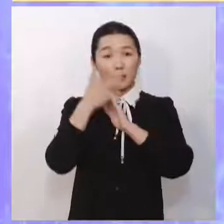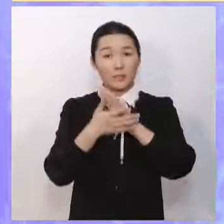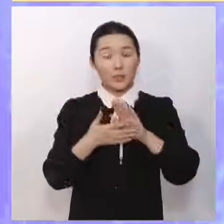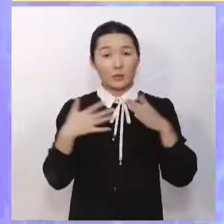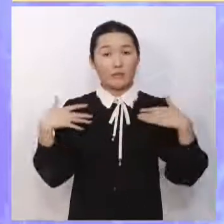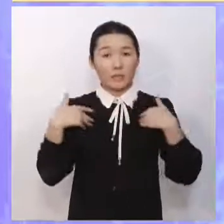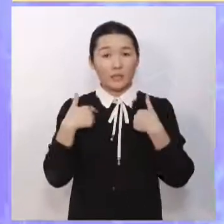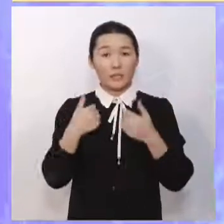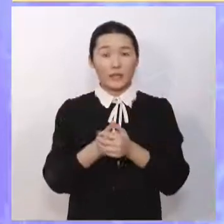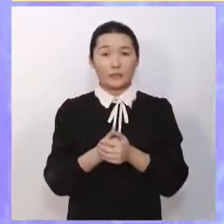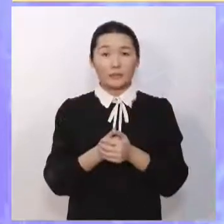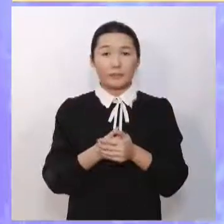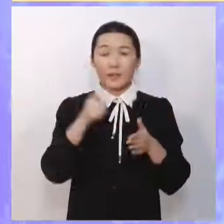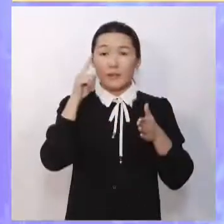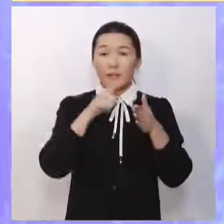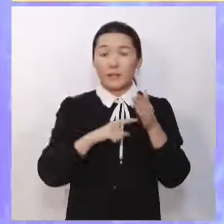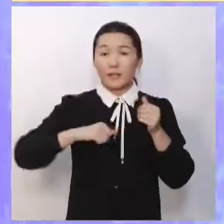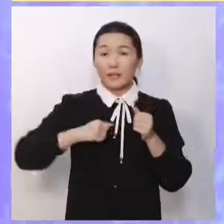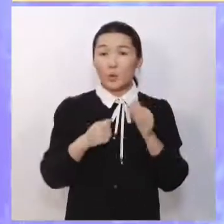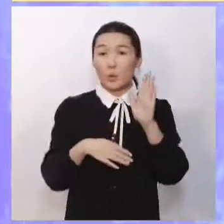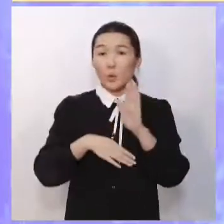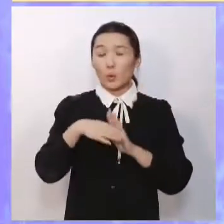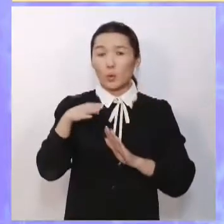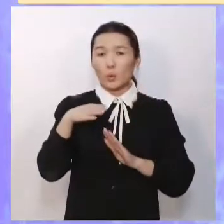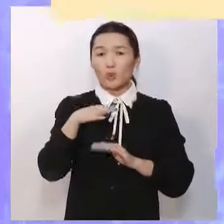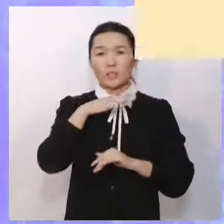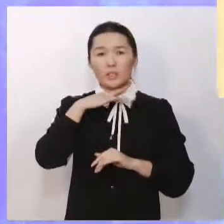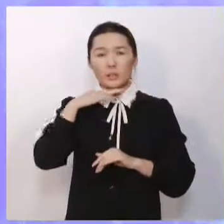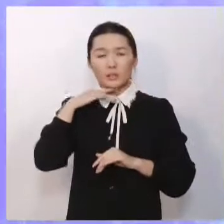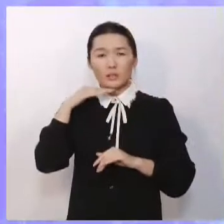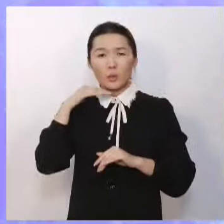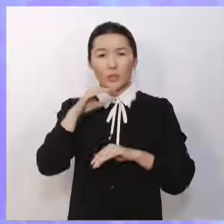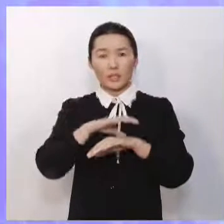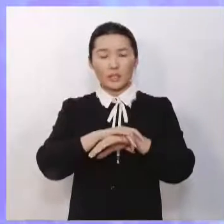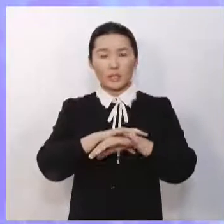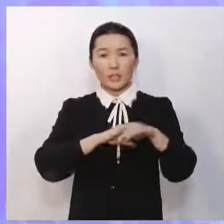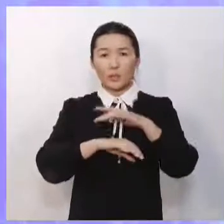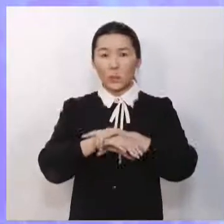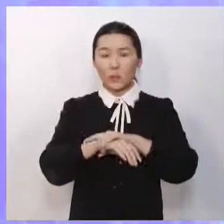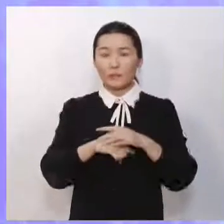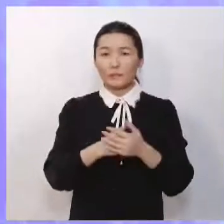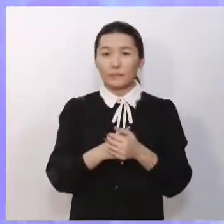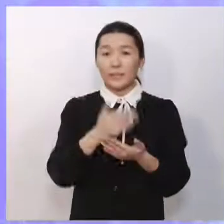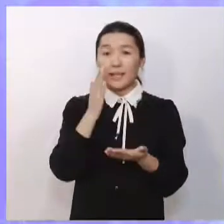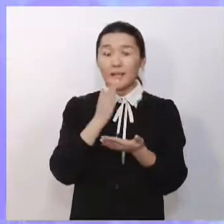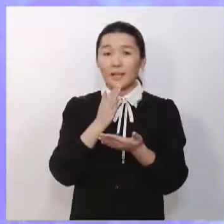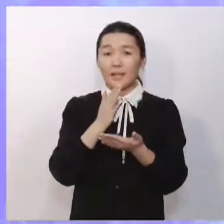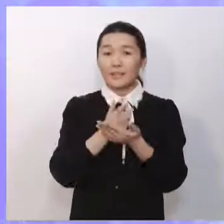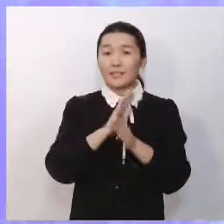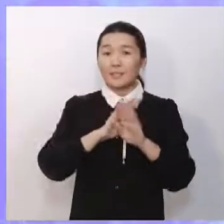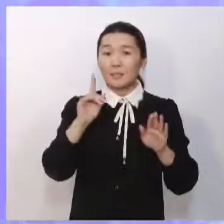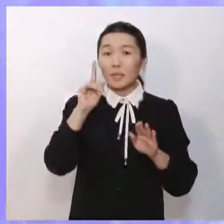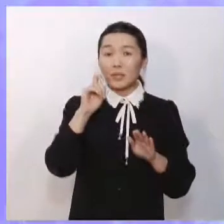Верный друг лучше сотни слуг. Не имей 100 рублей, а имей 100 друзей.